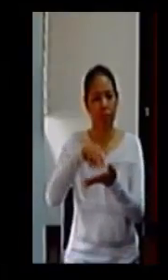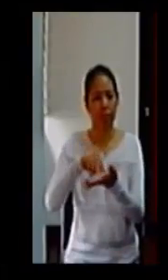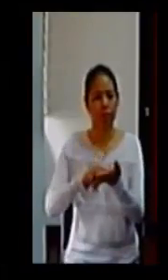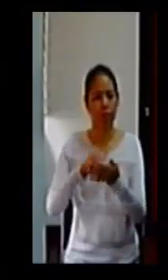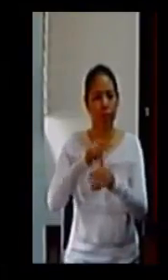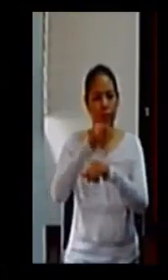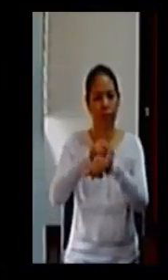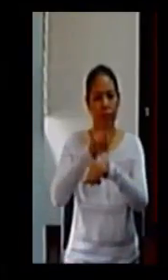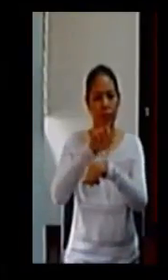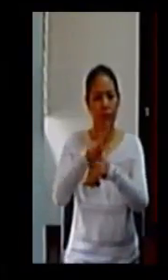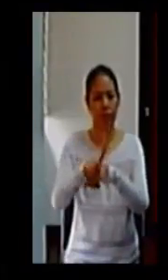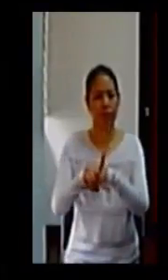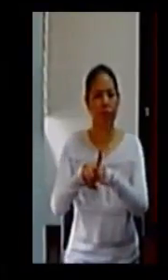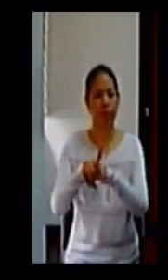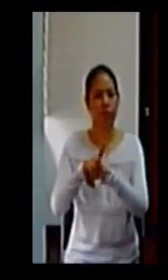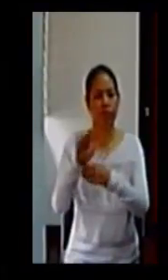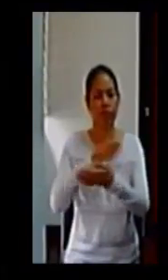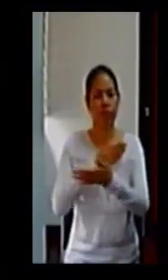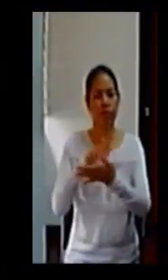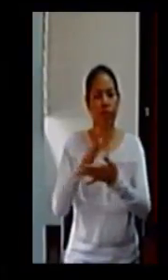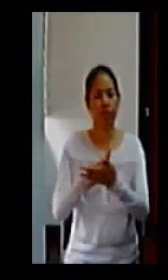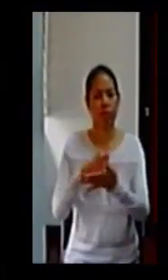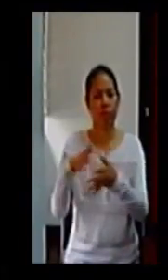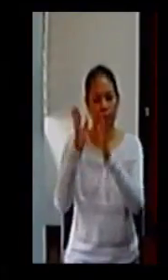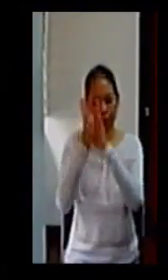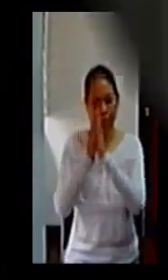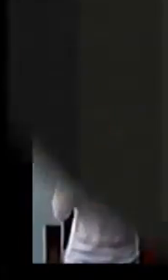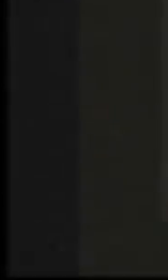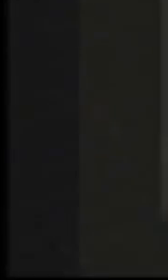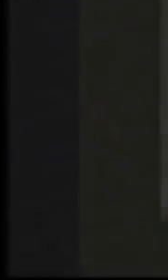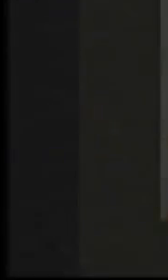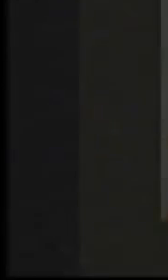National Anthem and the Ecumenical Prayer.